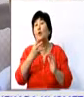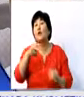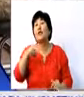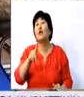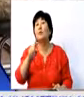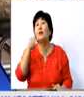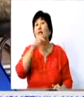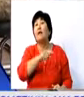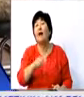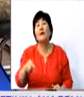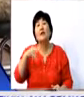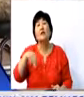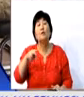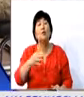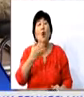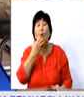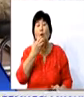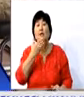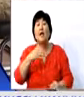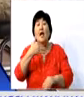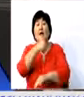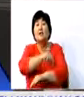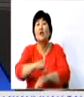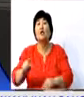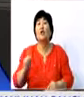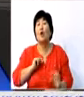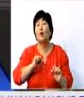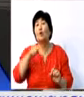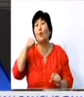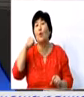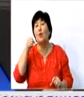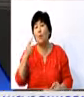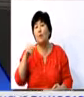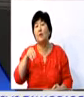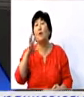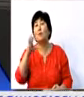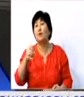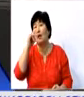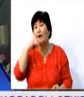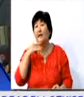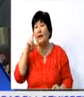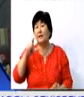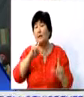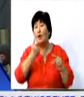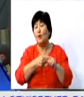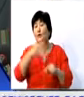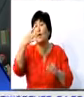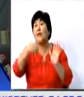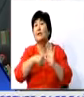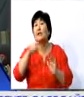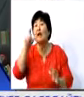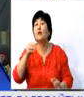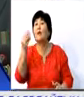1993-2001 жылдар аралығында ТМД-ның оңтүстік шекарасын қорғауға елімізден 11500 қазақстандық аттанған. Оның ішінде 47 азамат